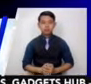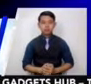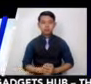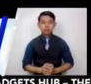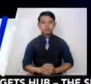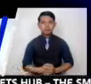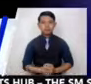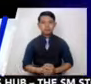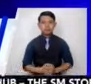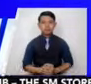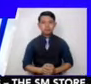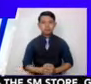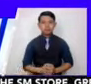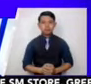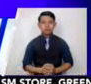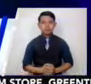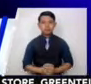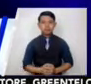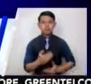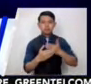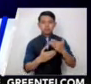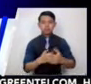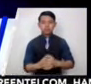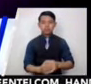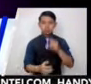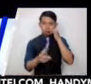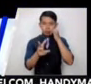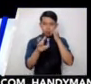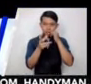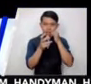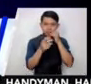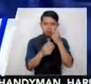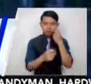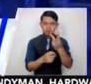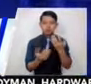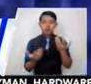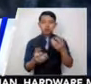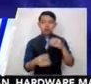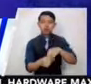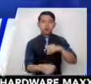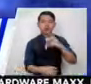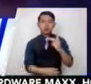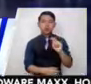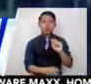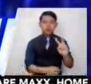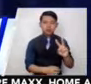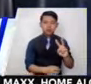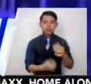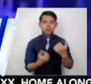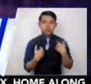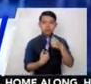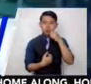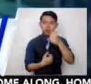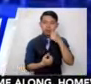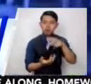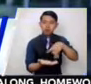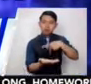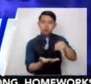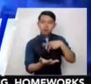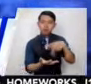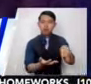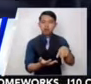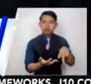Kuha ang surveillance video na ito sa loob ng isang KTV bar sa Cubao, Quezon City. Kita ang isang babae na nagsasayaw sa entablado na